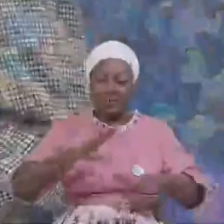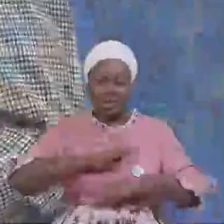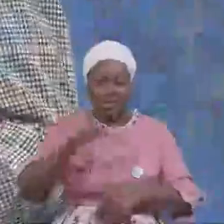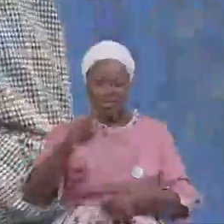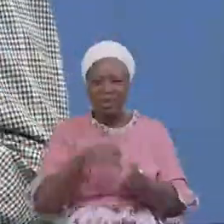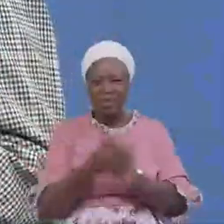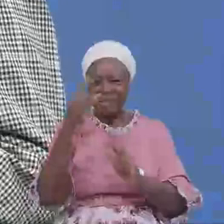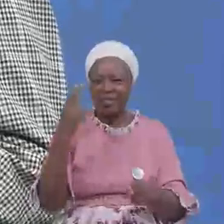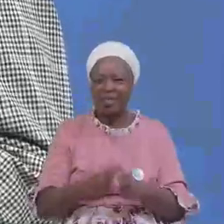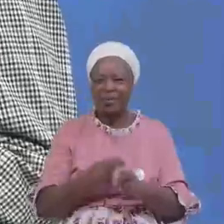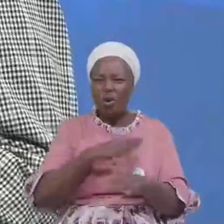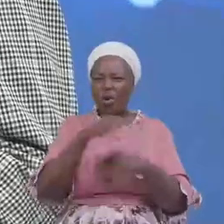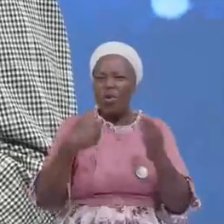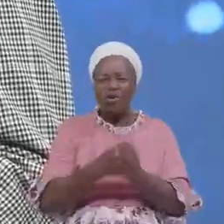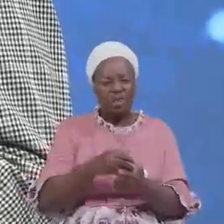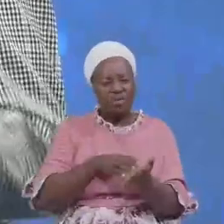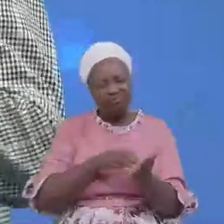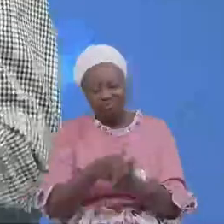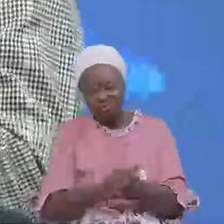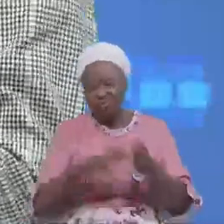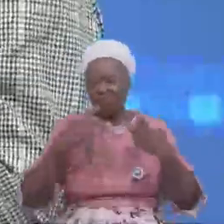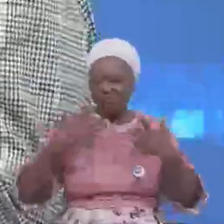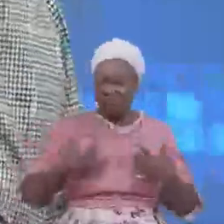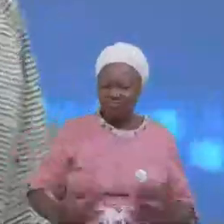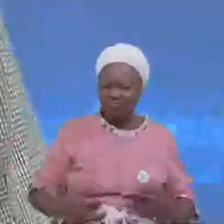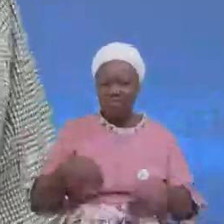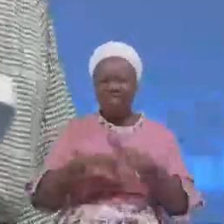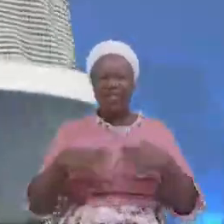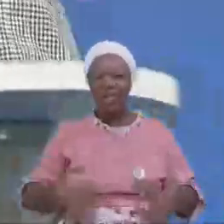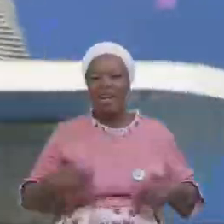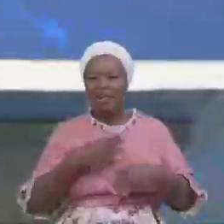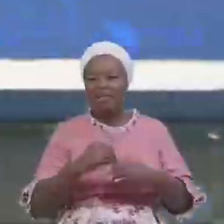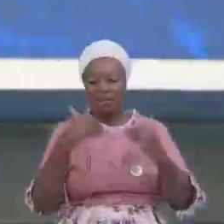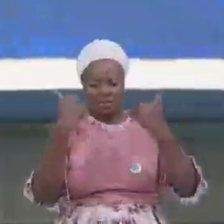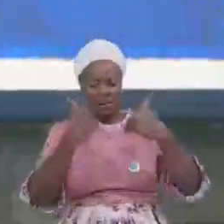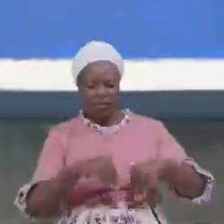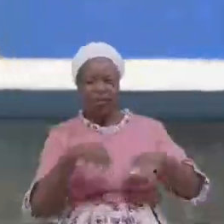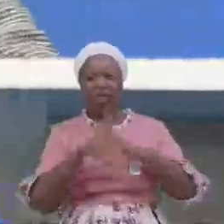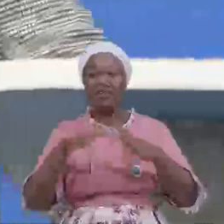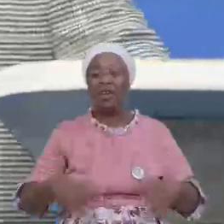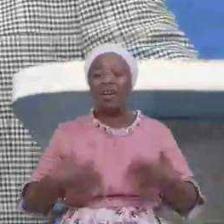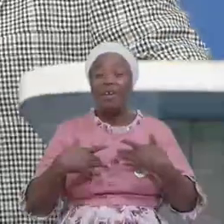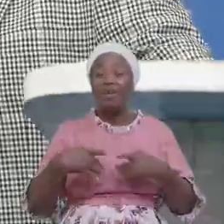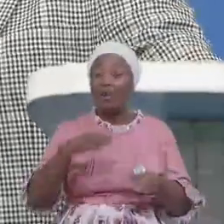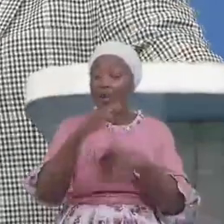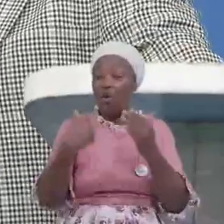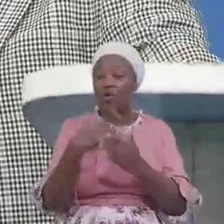Il va te satisfaire toute la détresse de ta vie. Toute limitation de ta